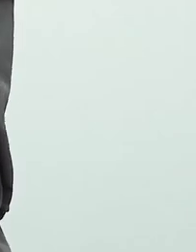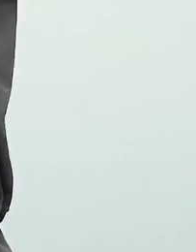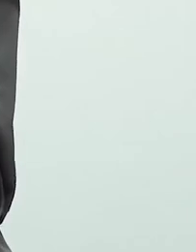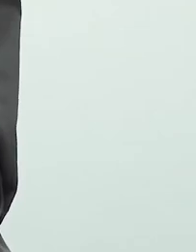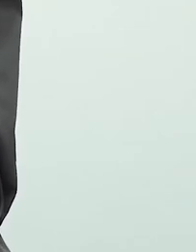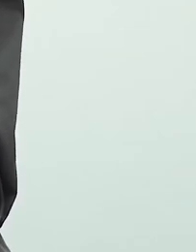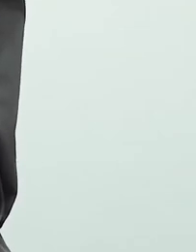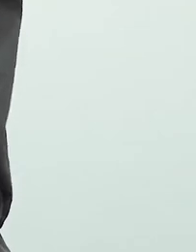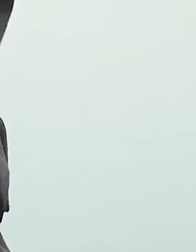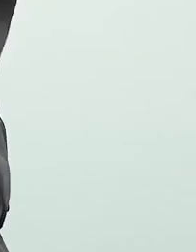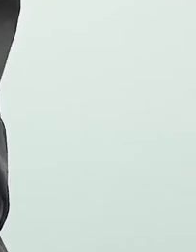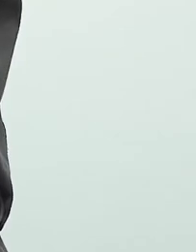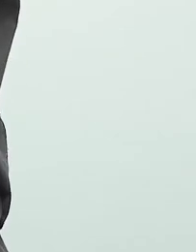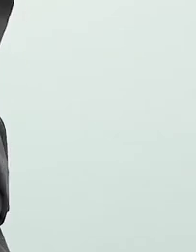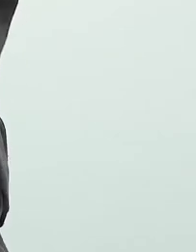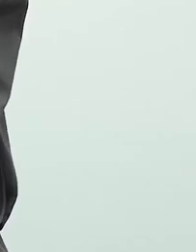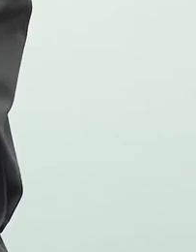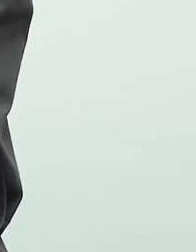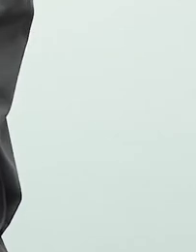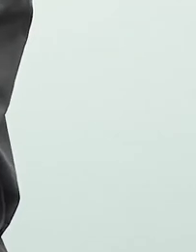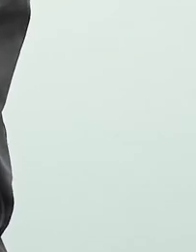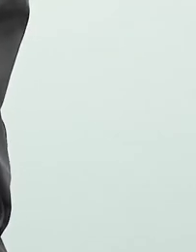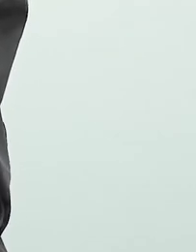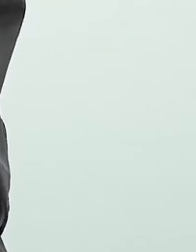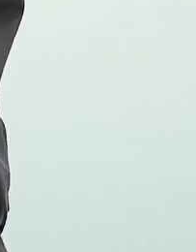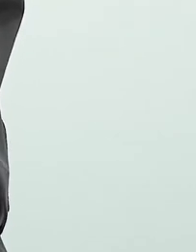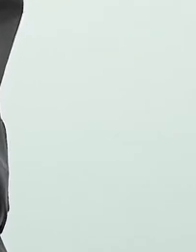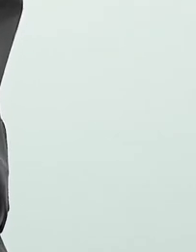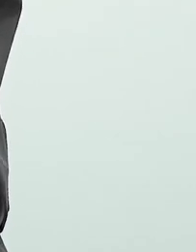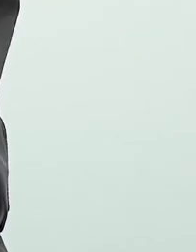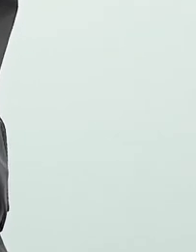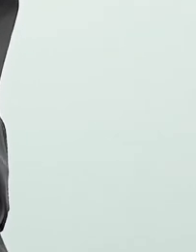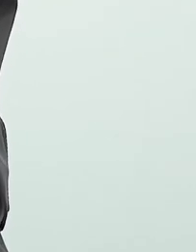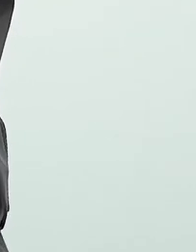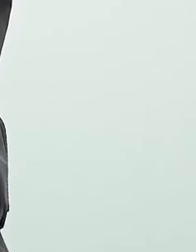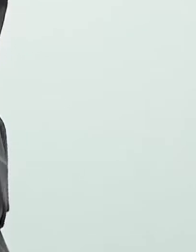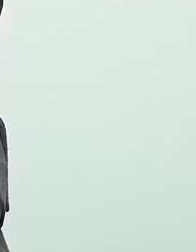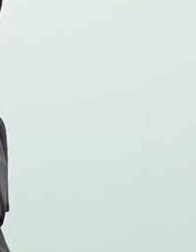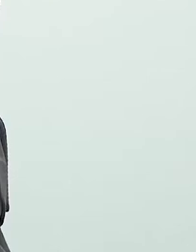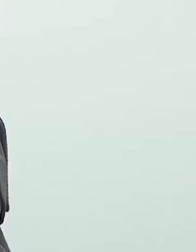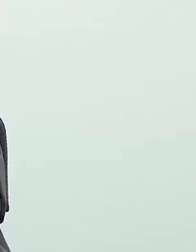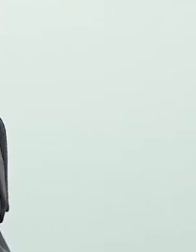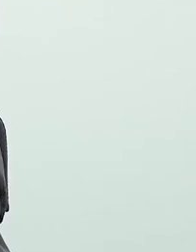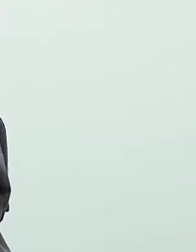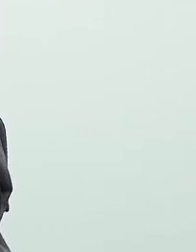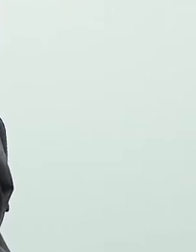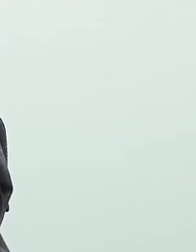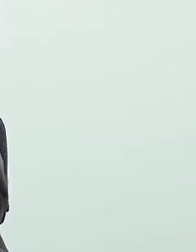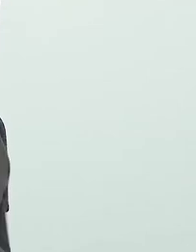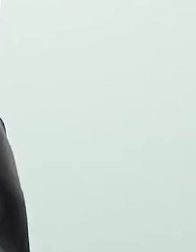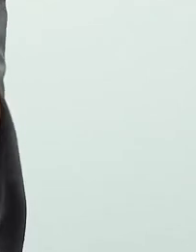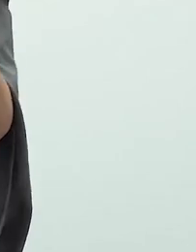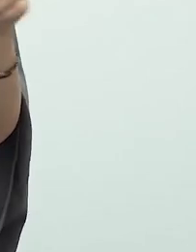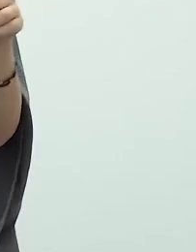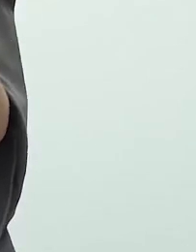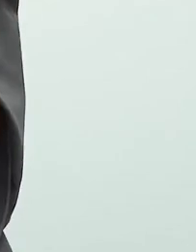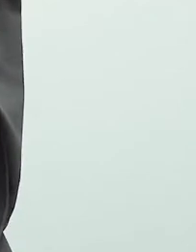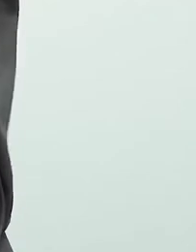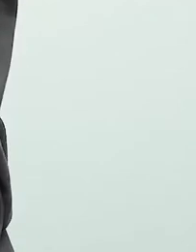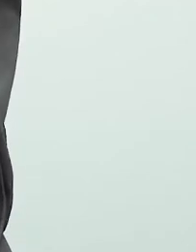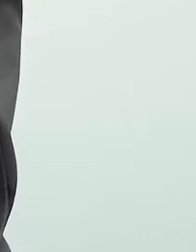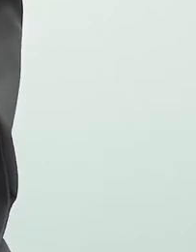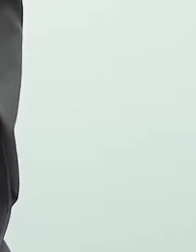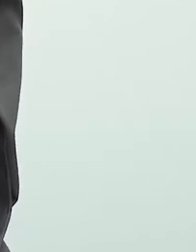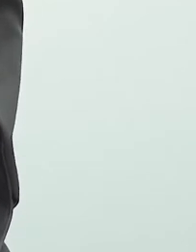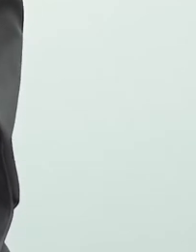약간 물어보라고 얘기를 하시는데 뭐 뭘 주문 하시겠어요 뭐 시원하게 해 드릴까요 아니면 무언가를 추가 해 드릴까